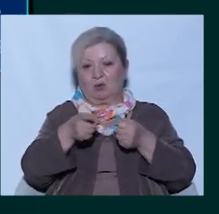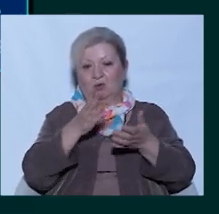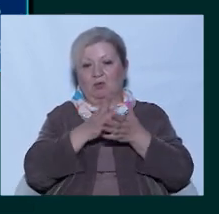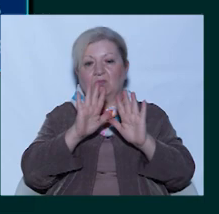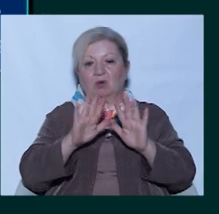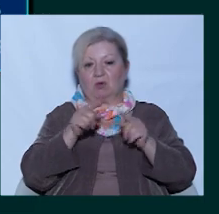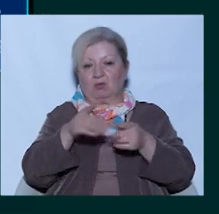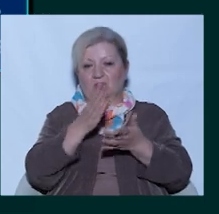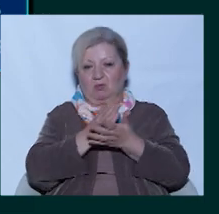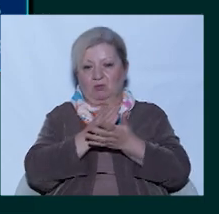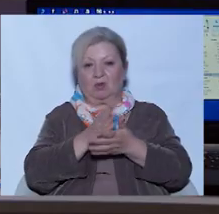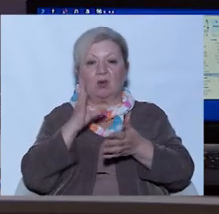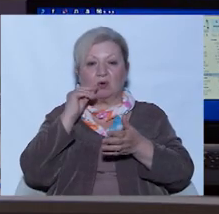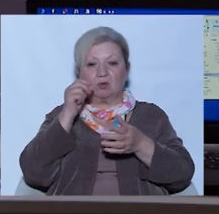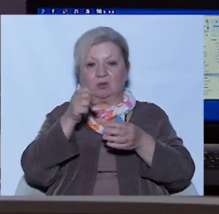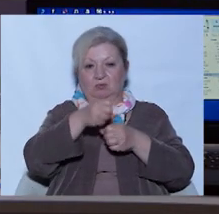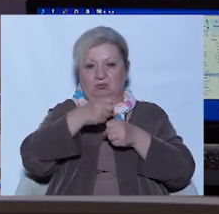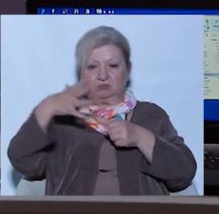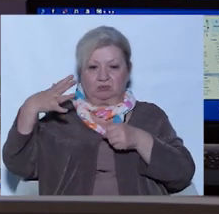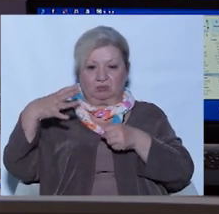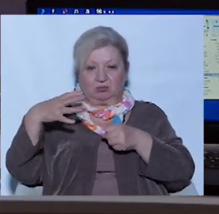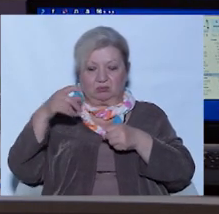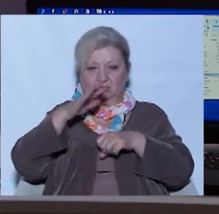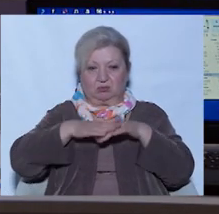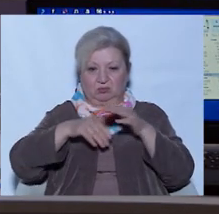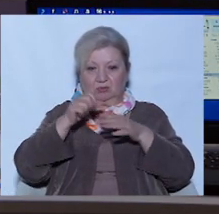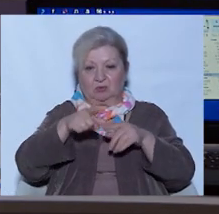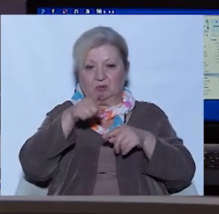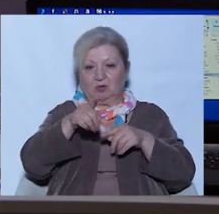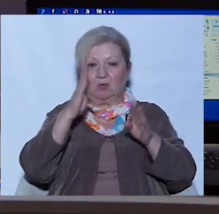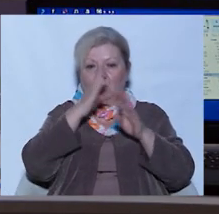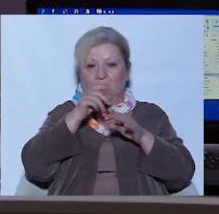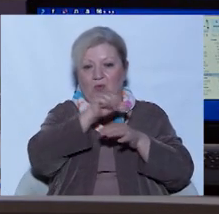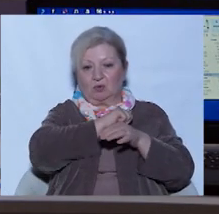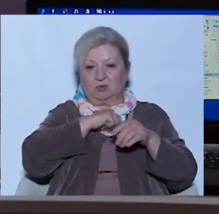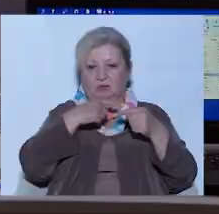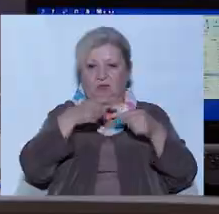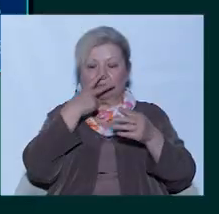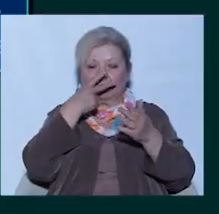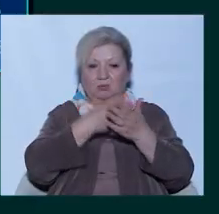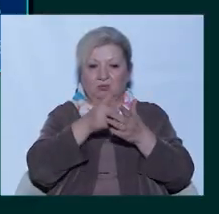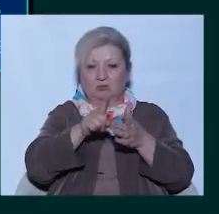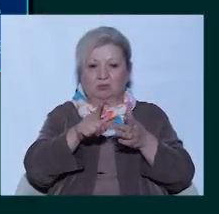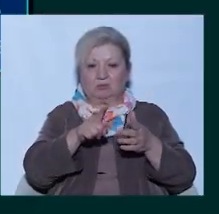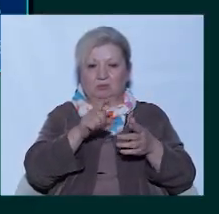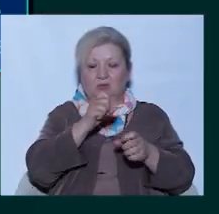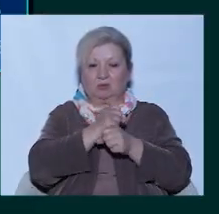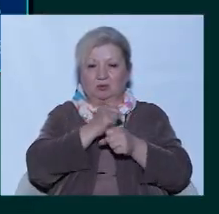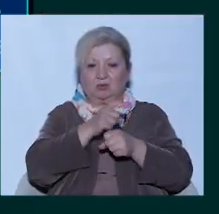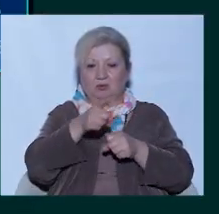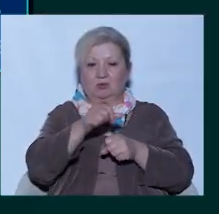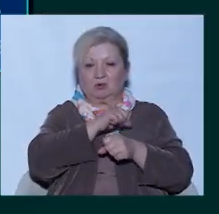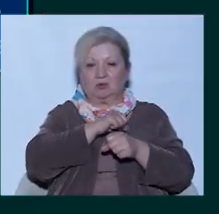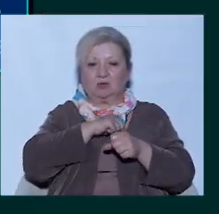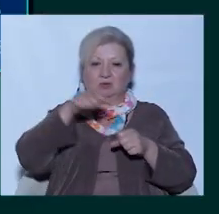გვაქვს. როდესაც გავუშვებ ამას, ბუნებრივია პოტენციური ენერგია რას მოხმარდება, კარგად შევხედოთ. აი,